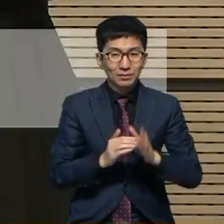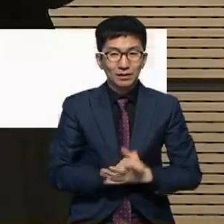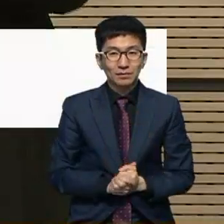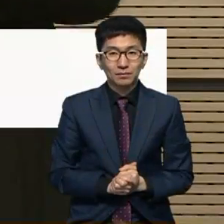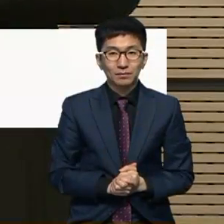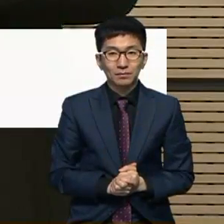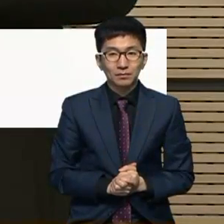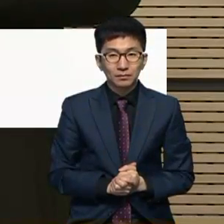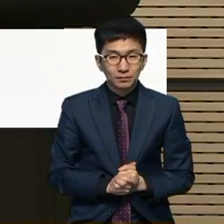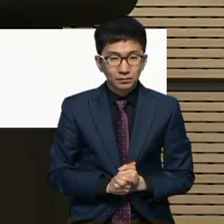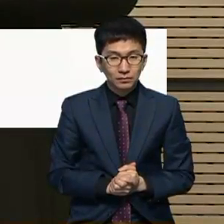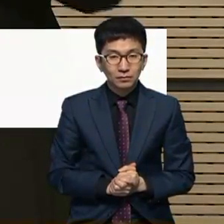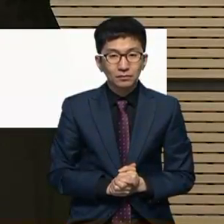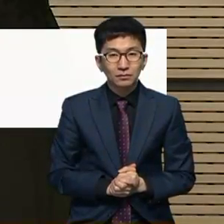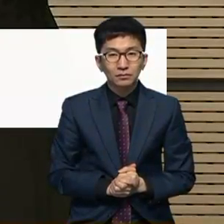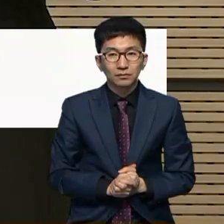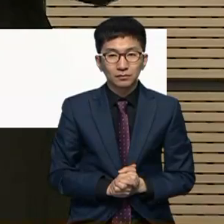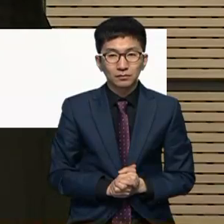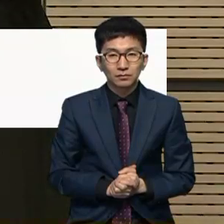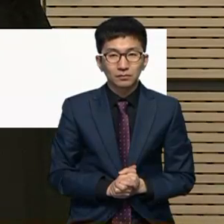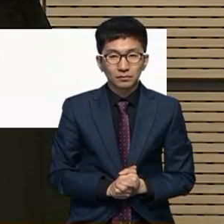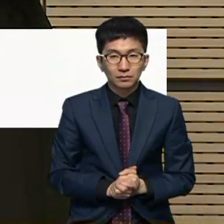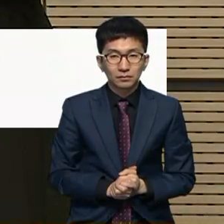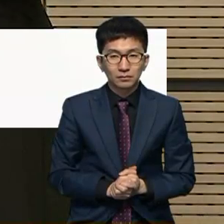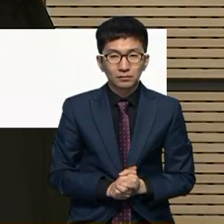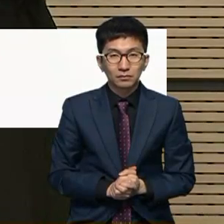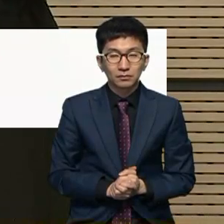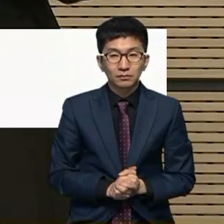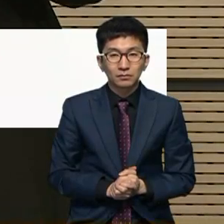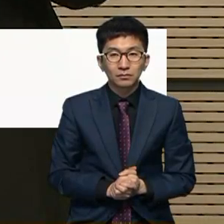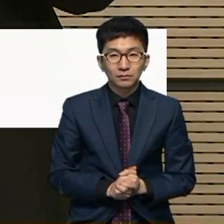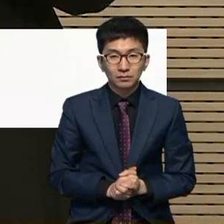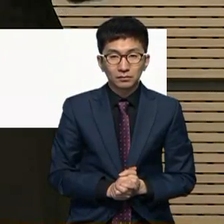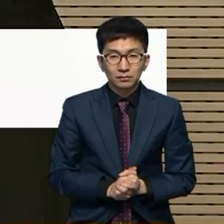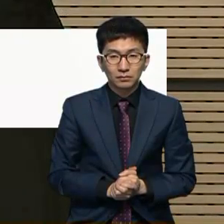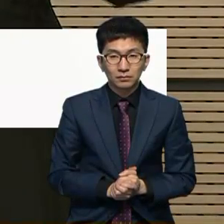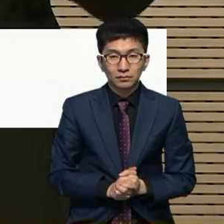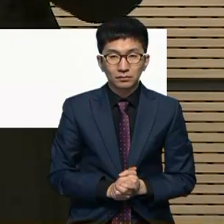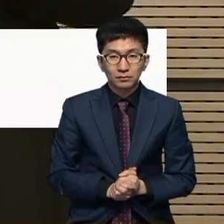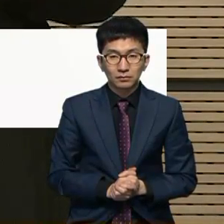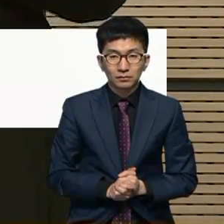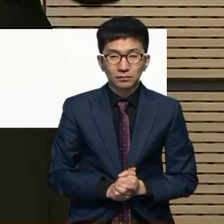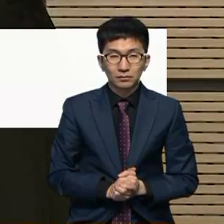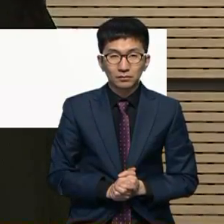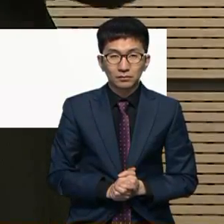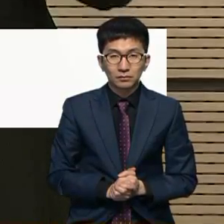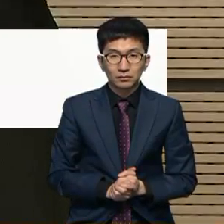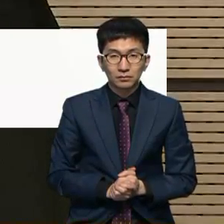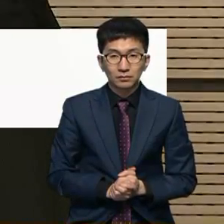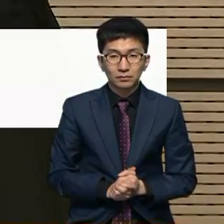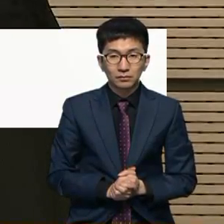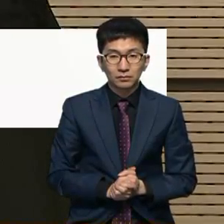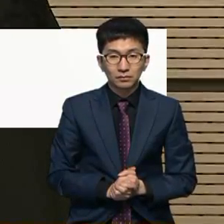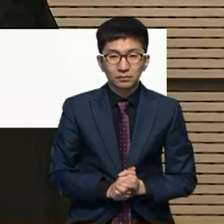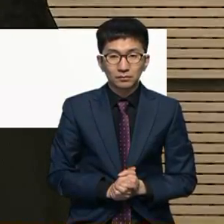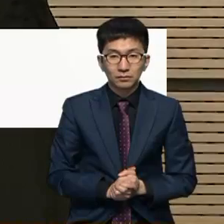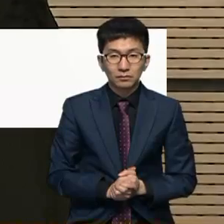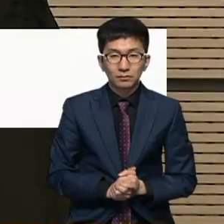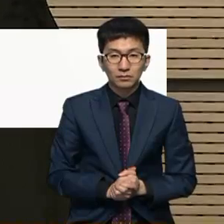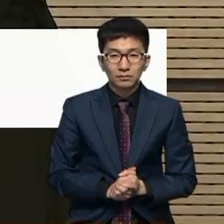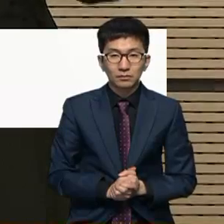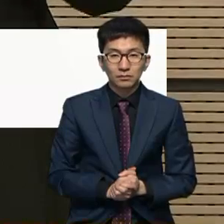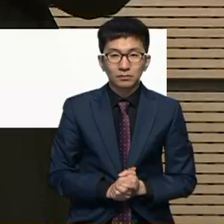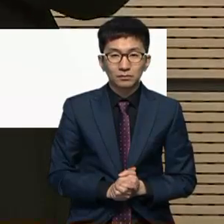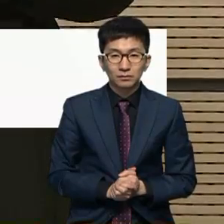2,000명 정도를 안정적으로 대응할 수 있는 그 병상이란 걸 말씀드립니다. 효율화할 경우에는